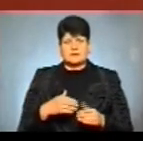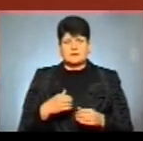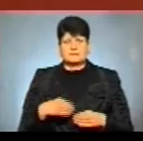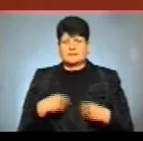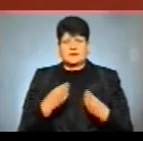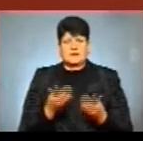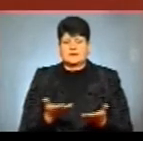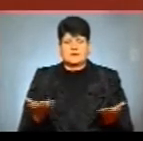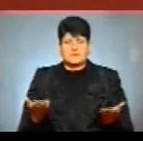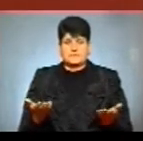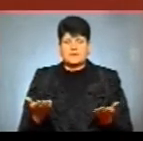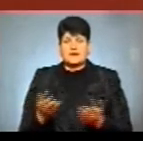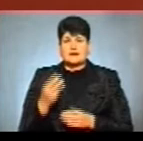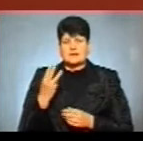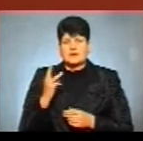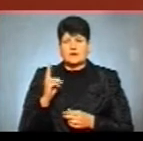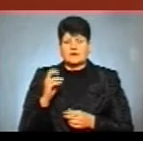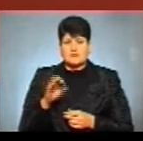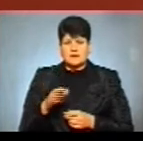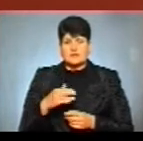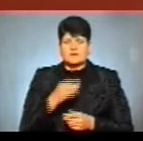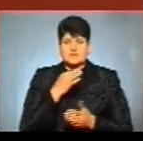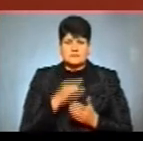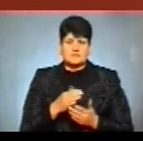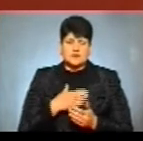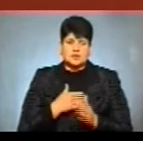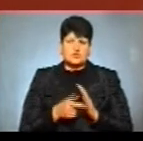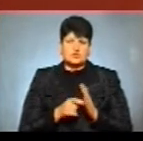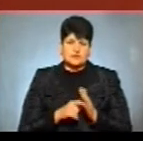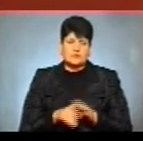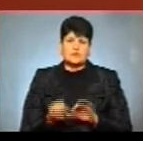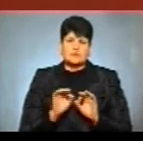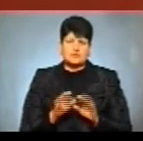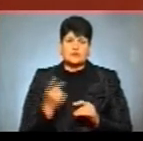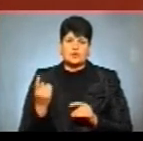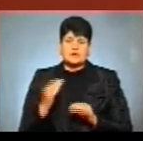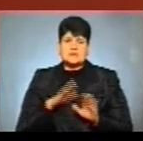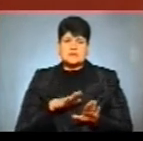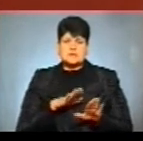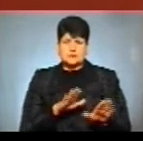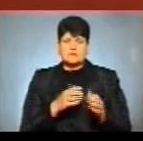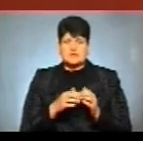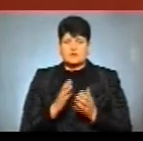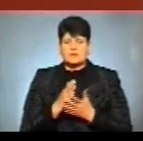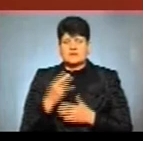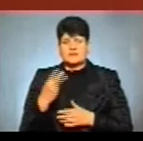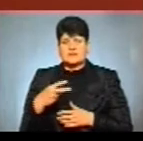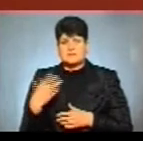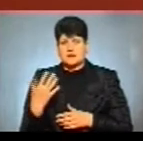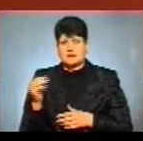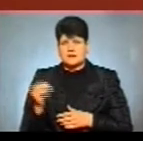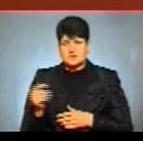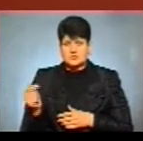органи, президент. Так. 3 квітня на звіті в нашій студії Степан Степанович розповів, що його заступники мають в середньому 25